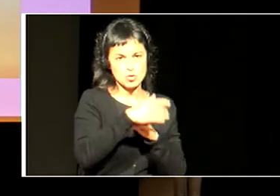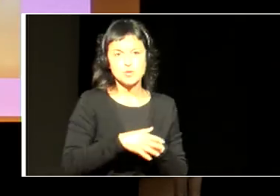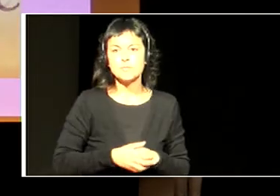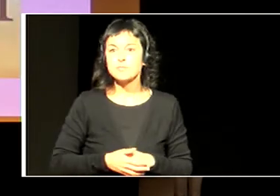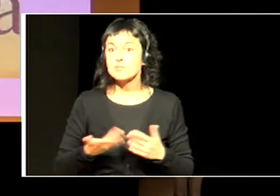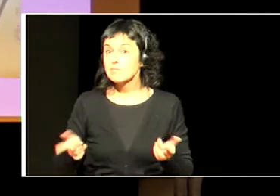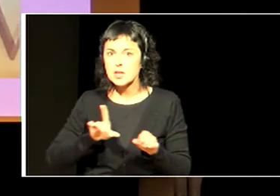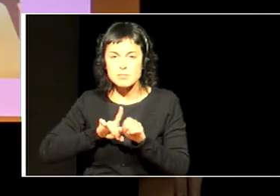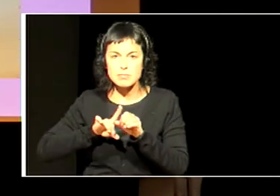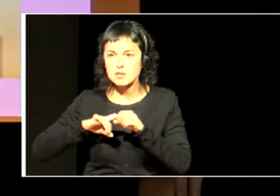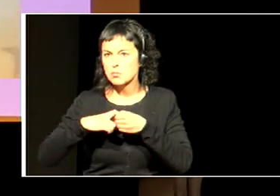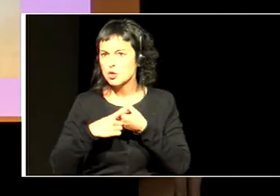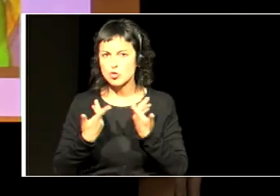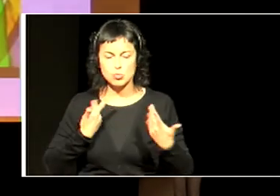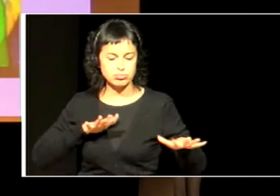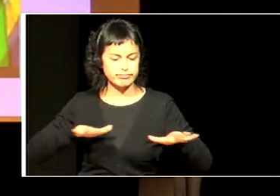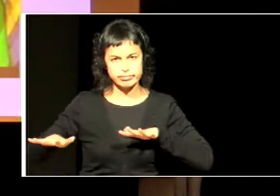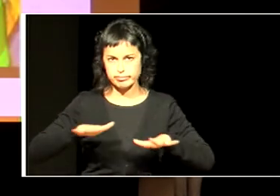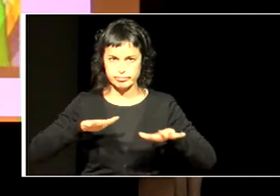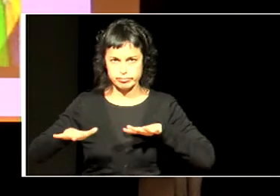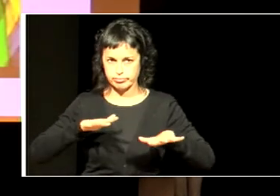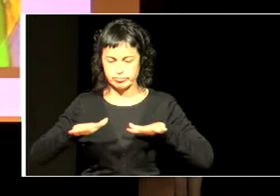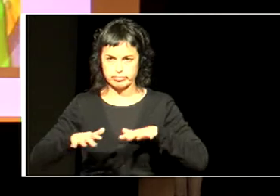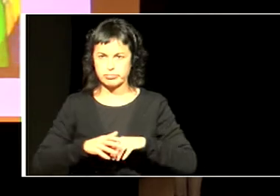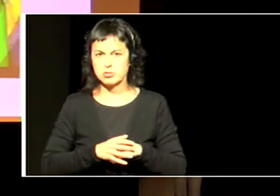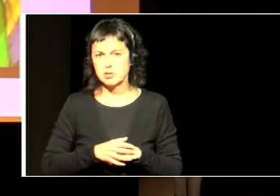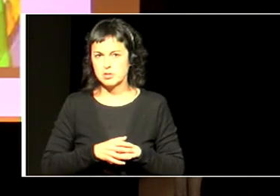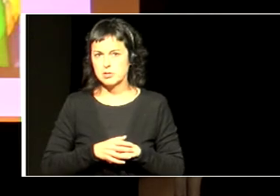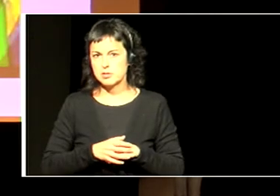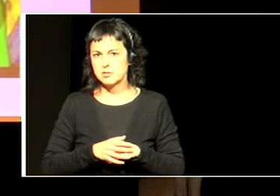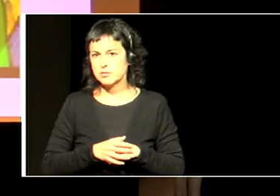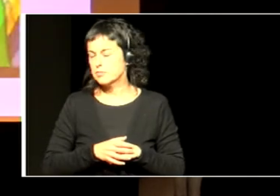oso aktiboa, oso aktiboa eta oso